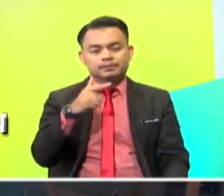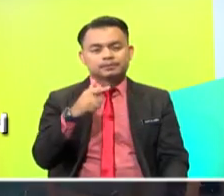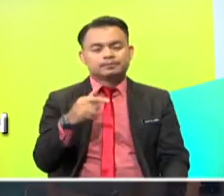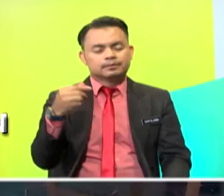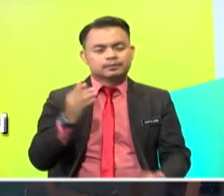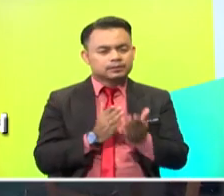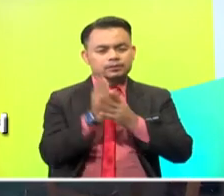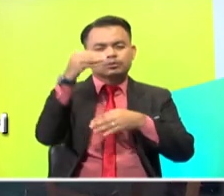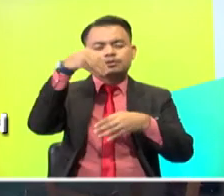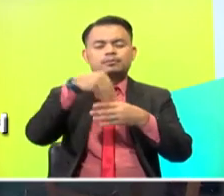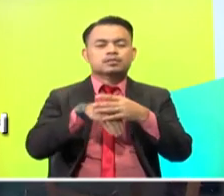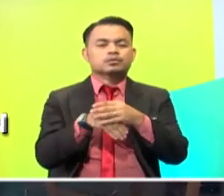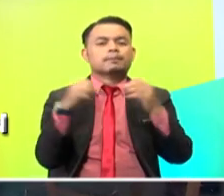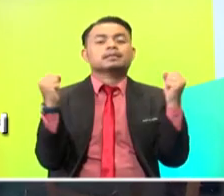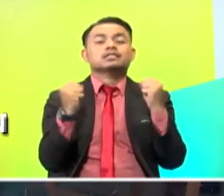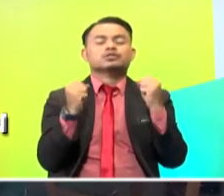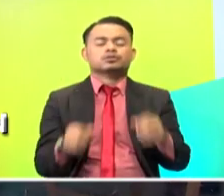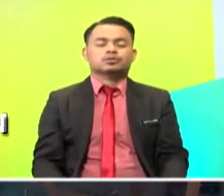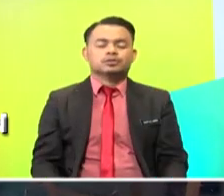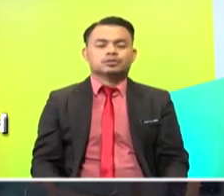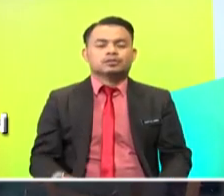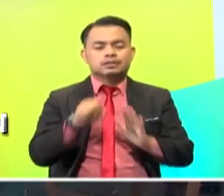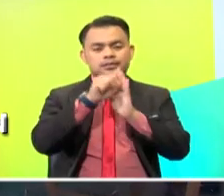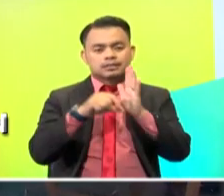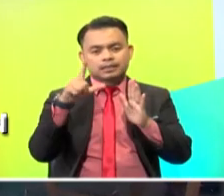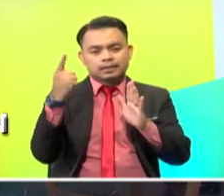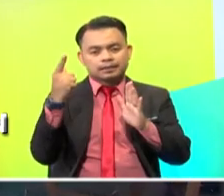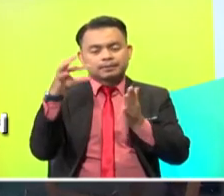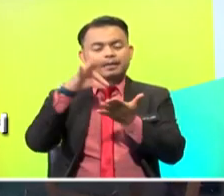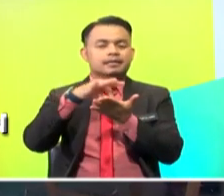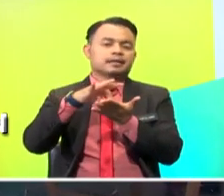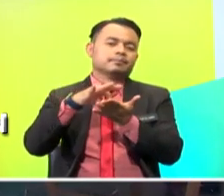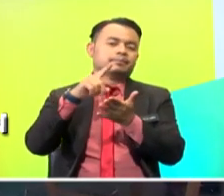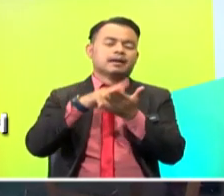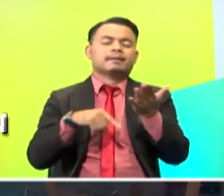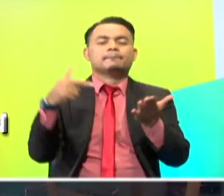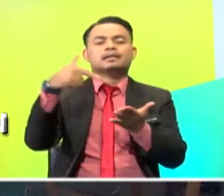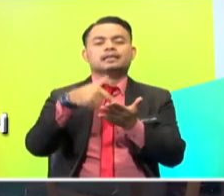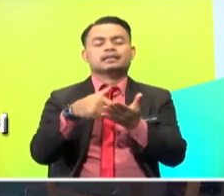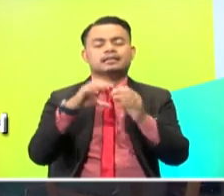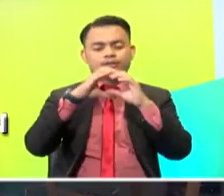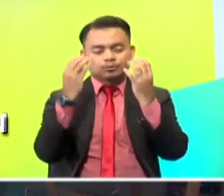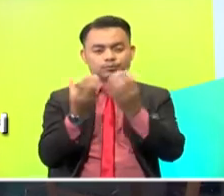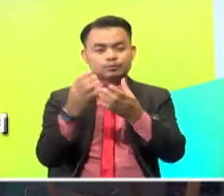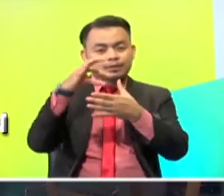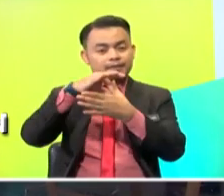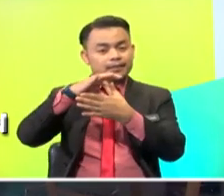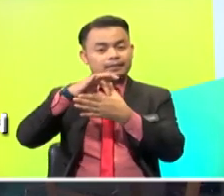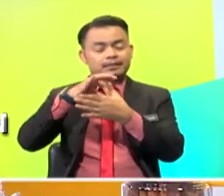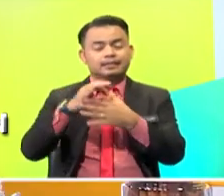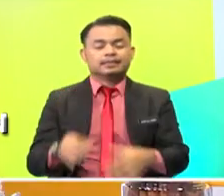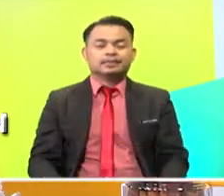AC lainnya pada ayam apalagi yang diketahui Wulan daging kumpulan daging